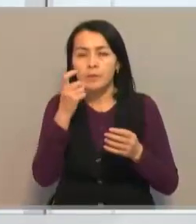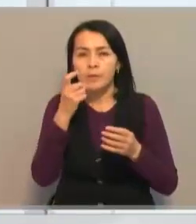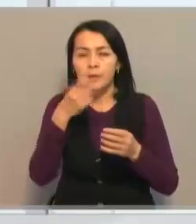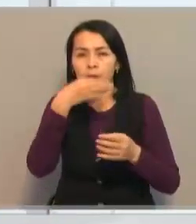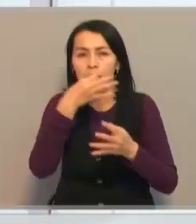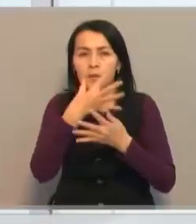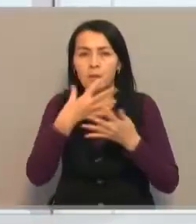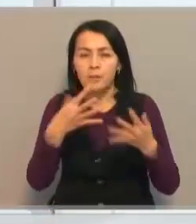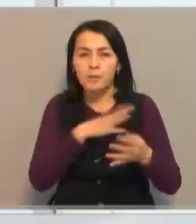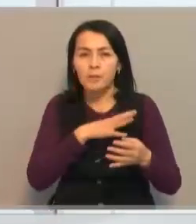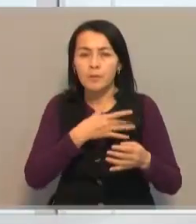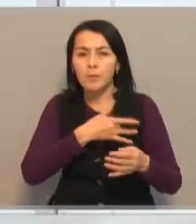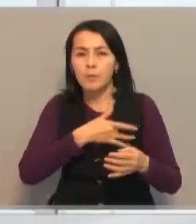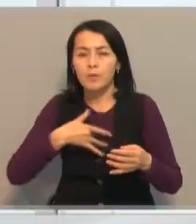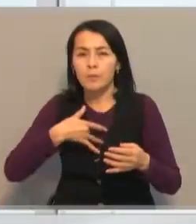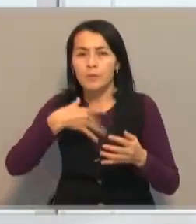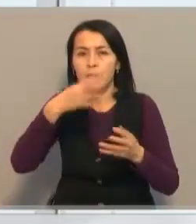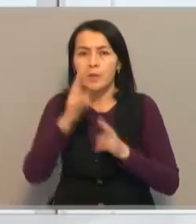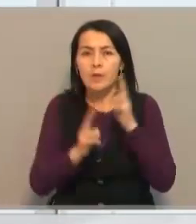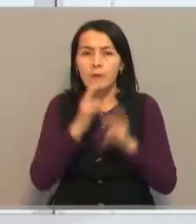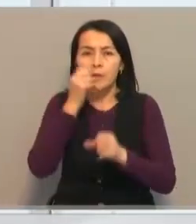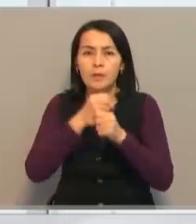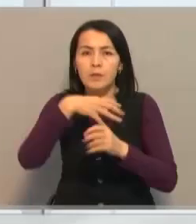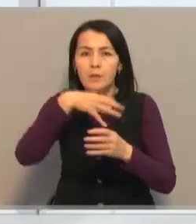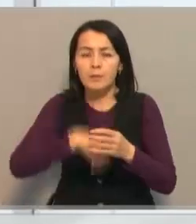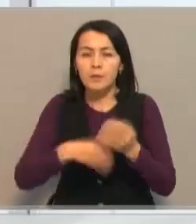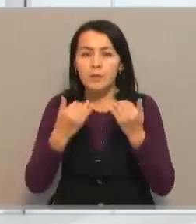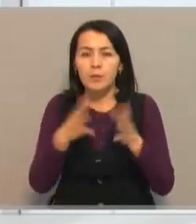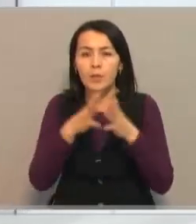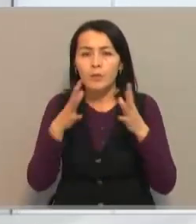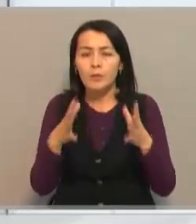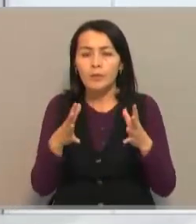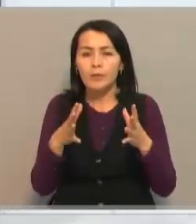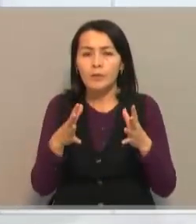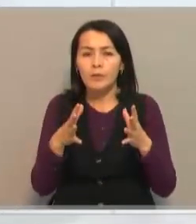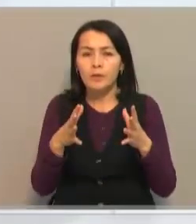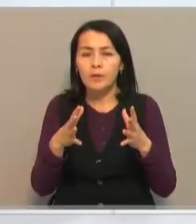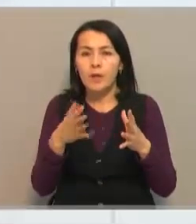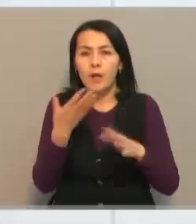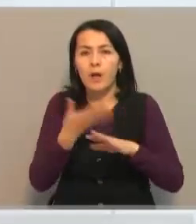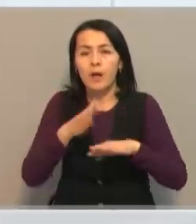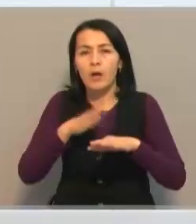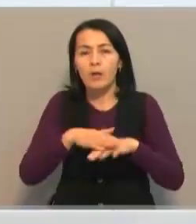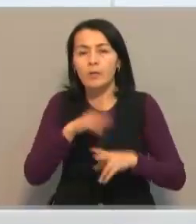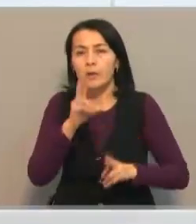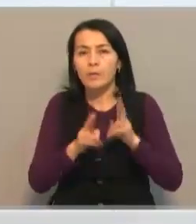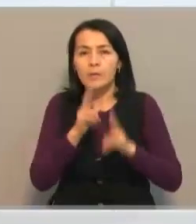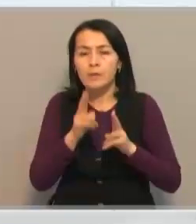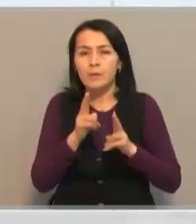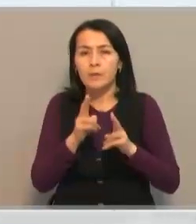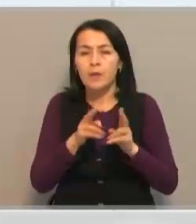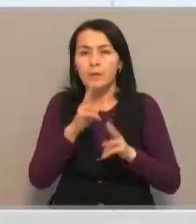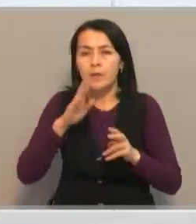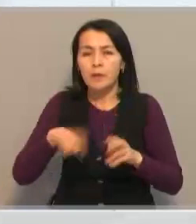кейін оң өкпенің ісігін алып тастау операциясы жасалған. Үлкен ауыр операция қатарына жатады. Операциядан